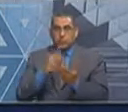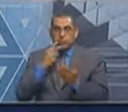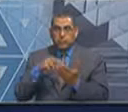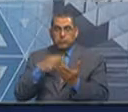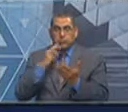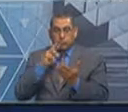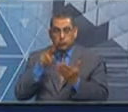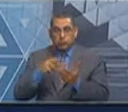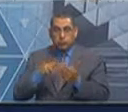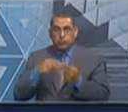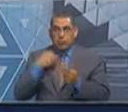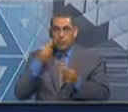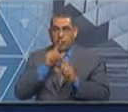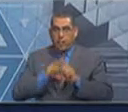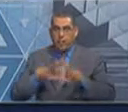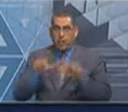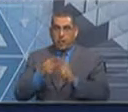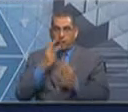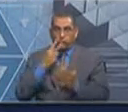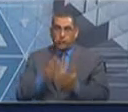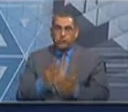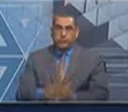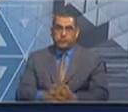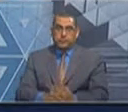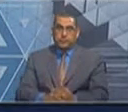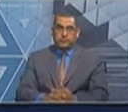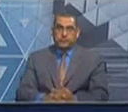قبول التصالح للجان المختلفة.